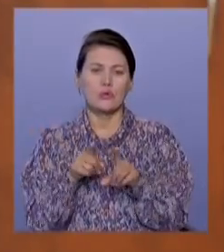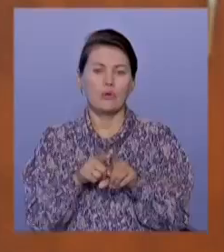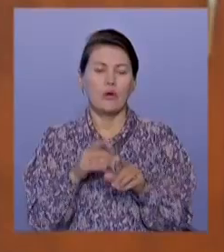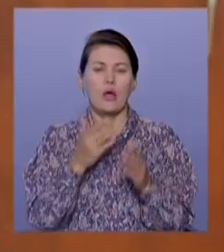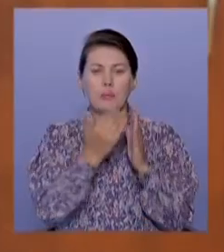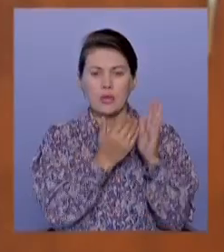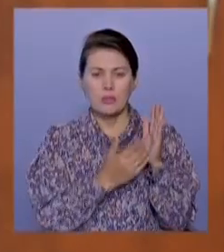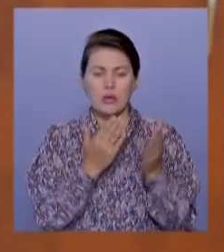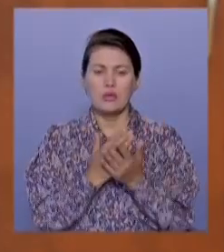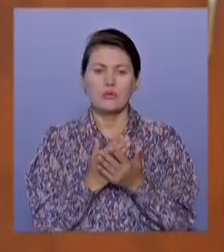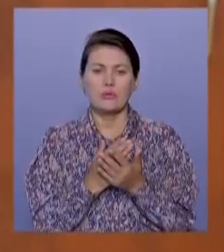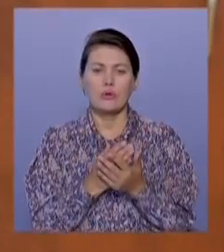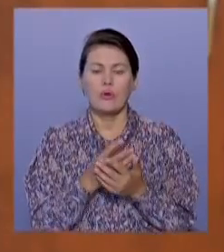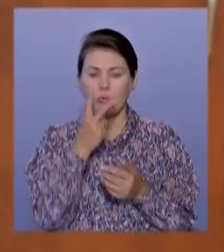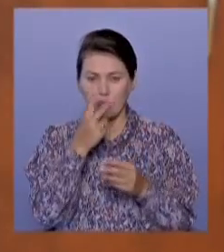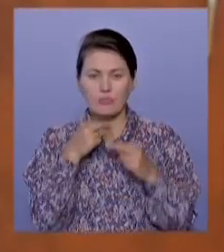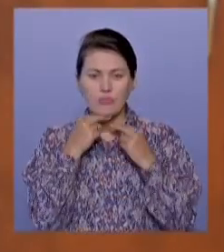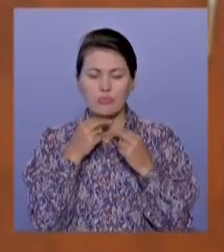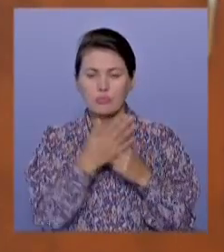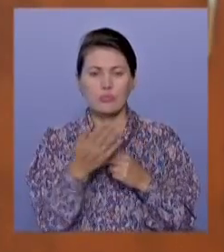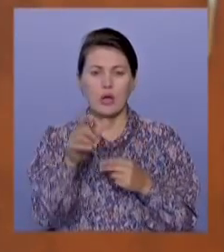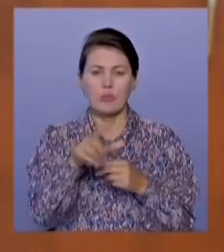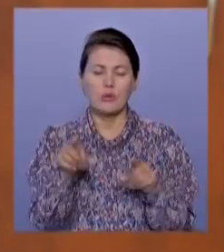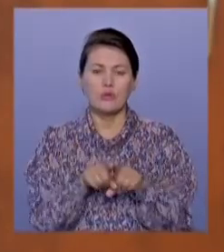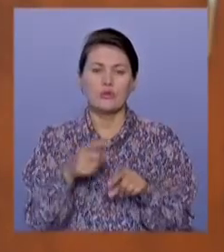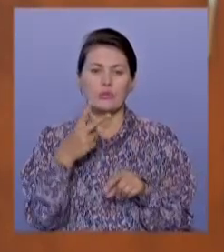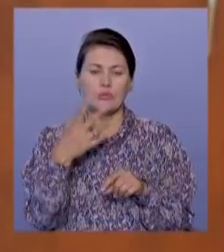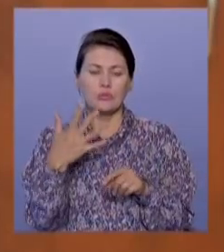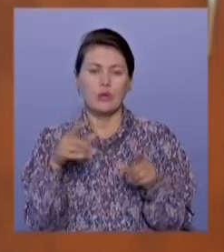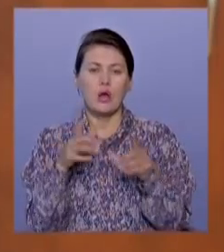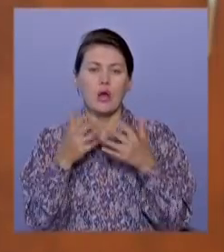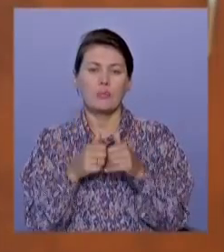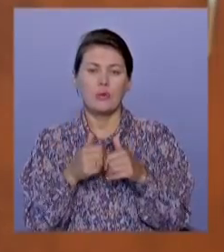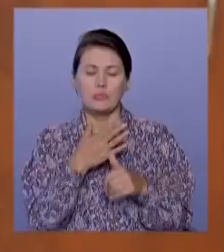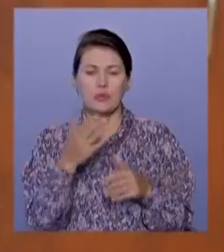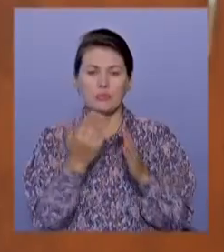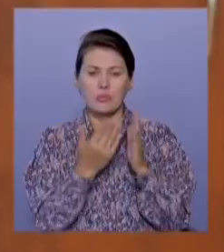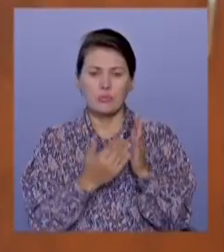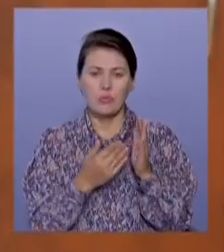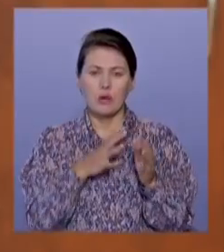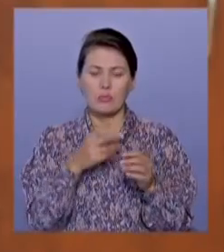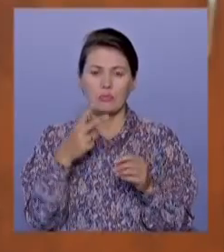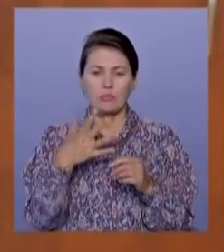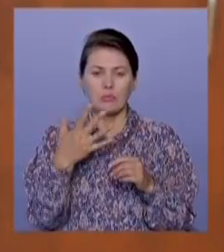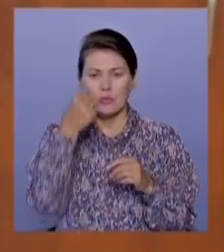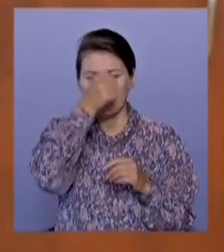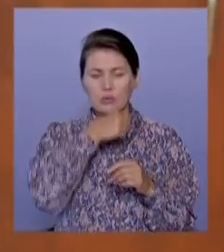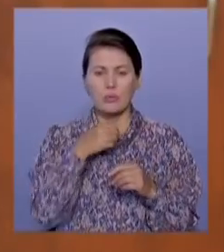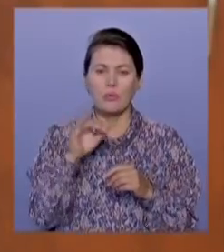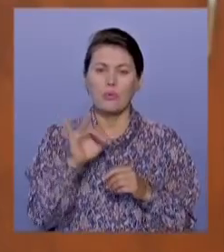бағдарламалар шығып жатыр. Ол жерде үңіліп қарайтын болса біздің азаматтар, ол жердегі 25 деген санымыз біздің бағдарлама бойынша 25 жыл болатын